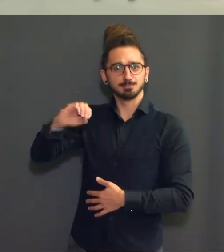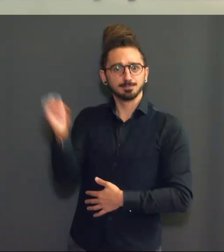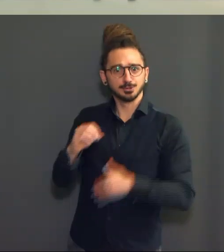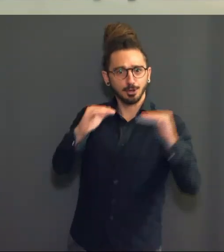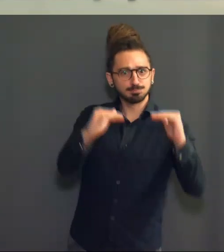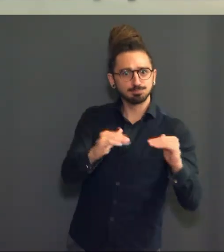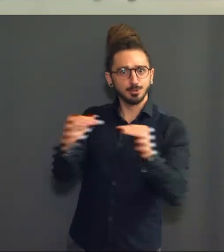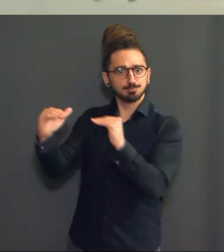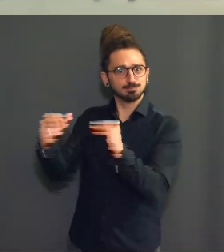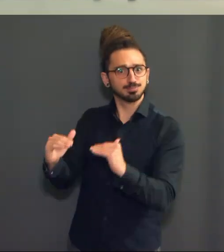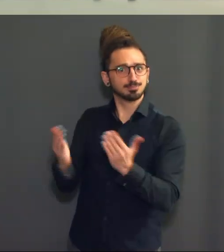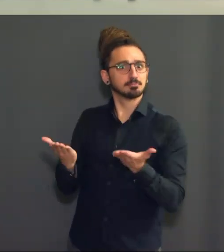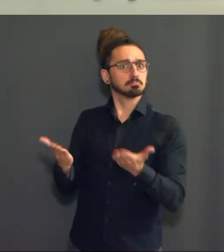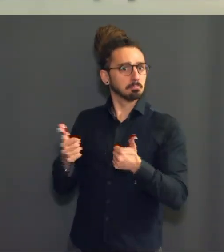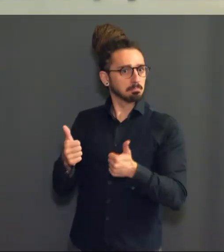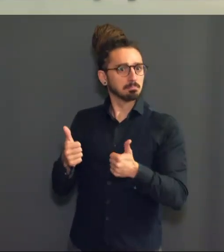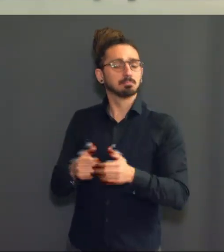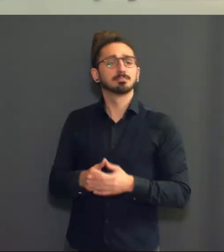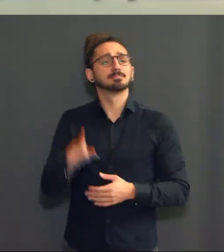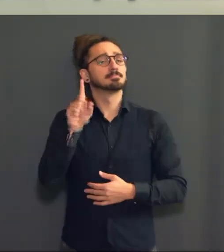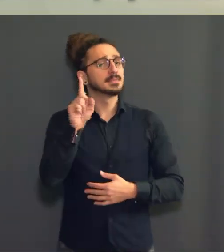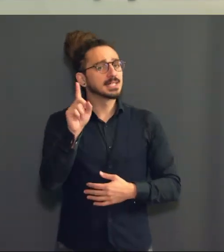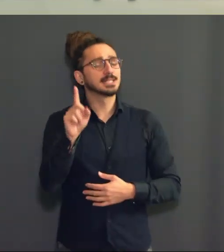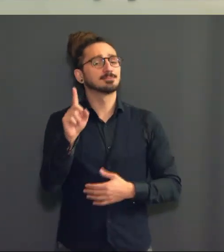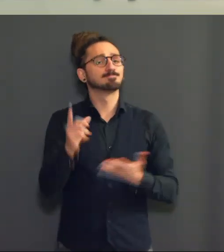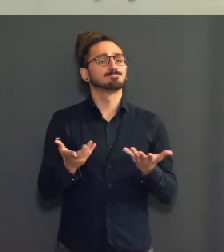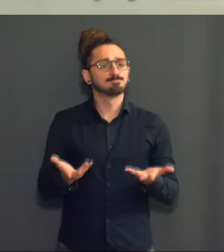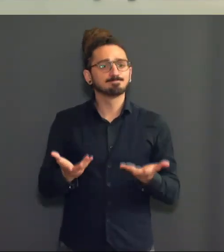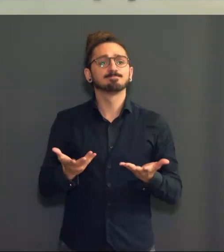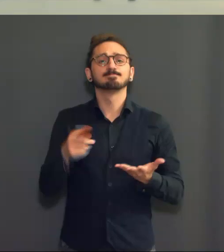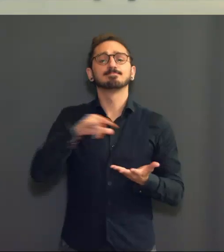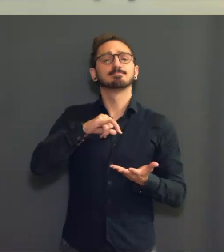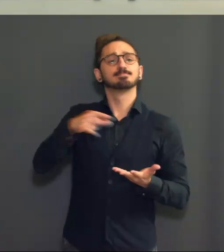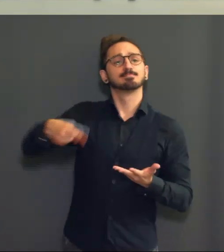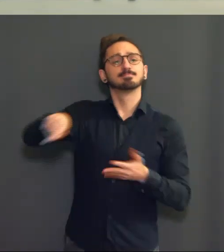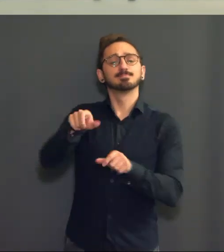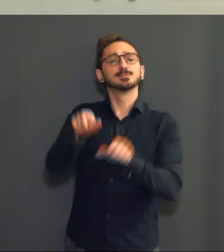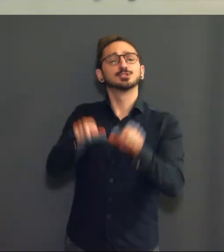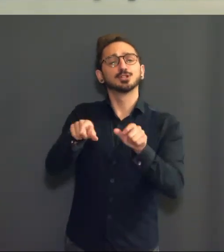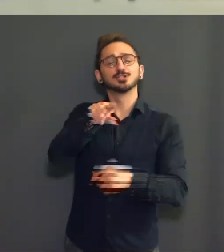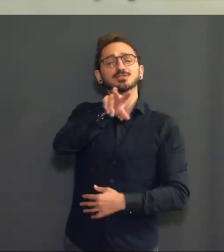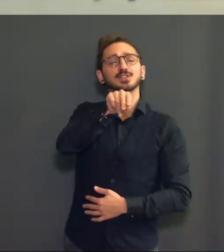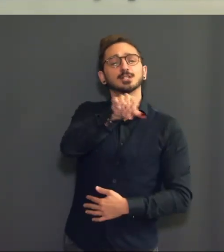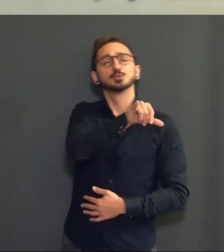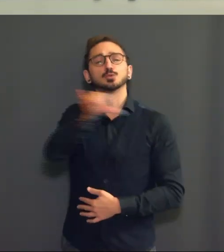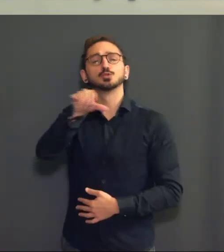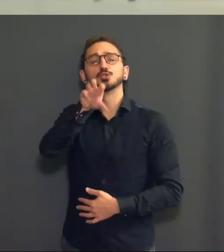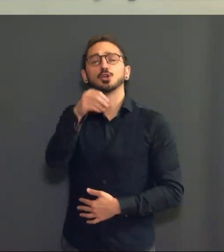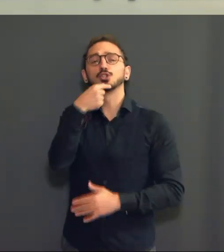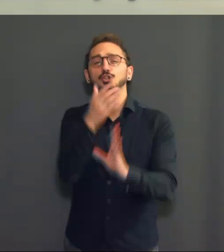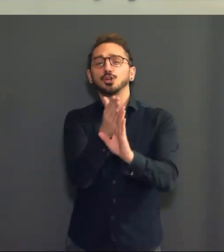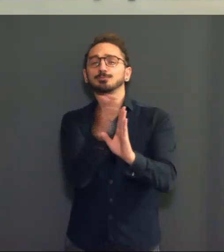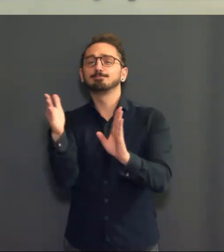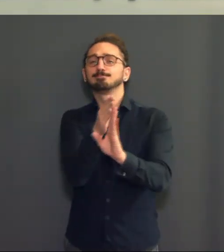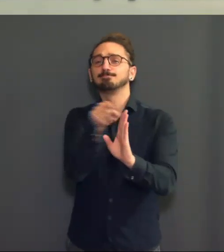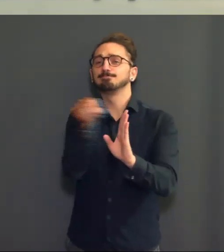l'importance encore du taux de contamination chez les personnes entre 20 et 30 ans. On a là 17%